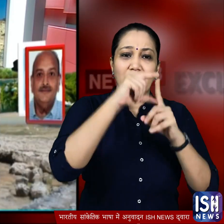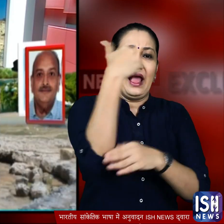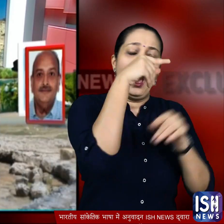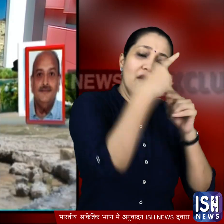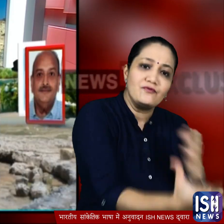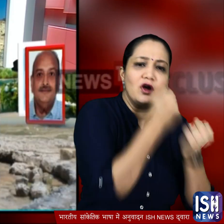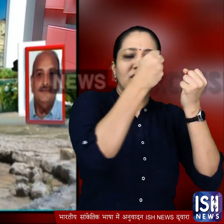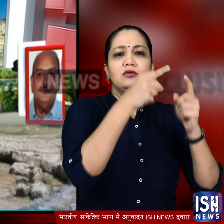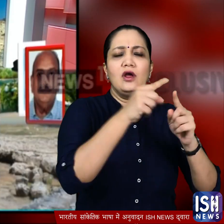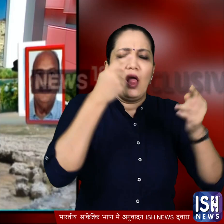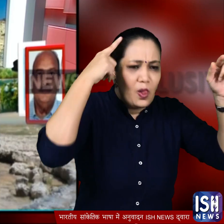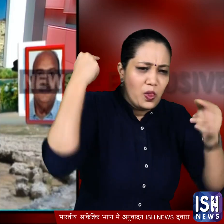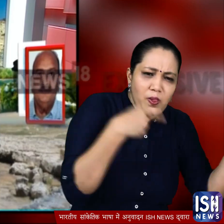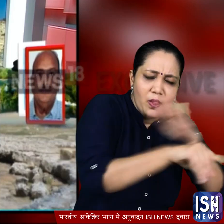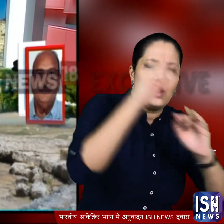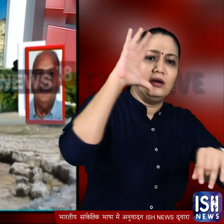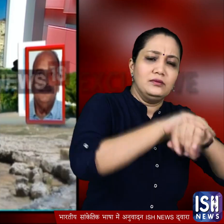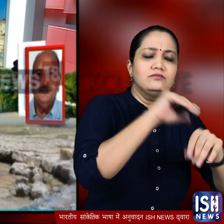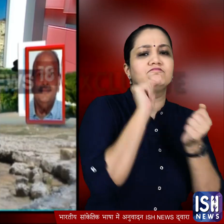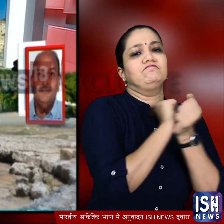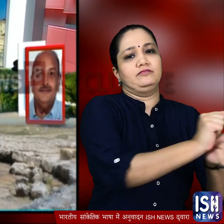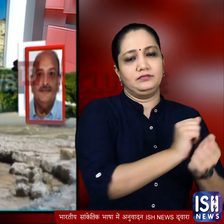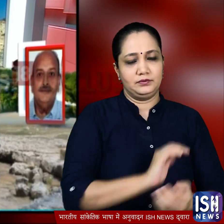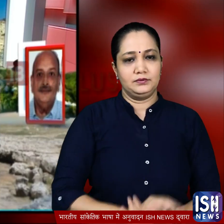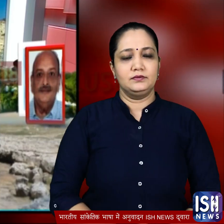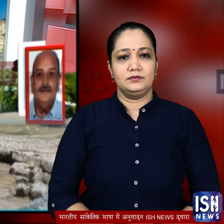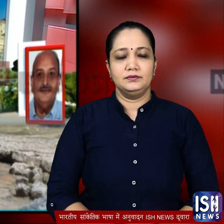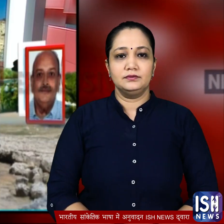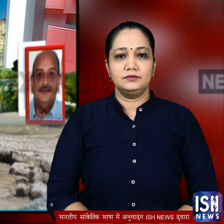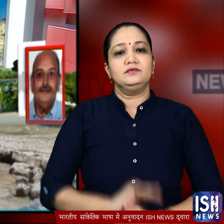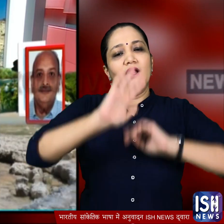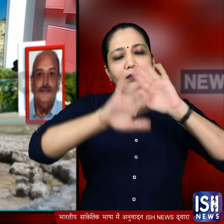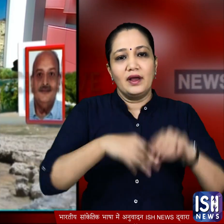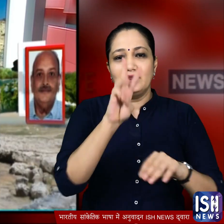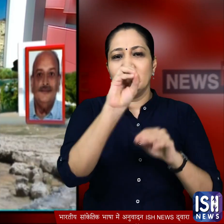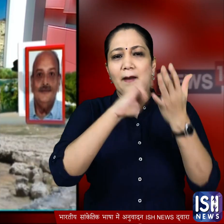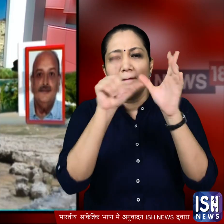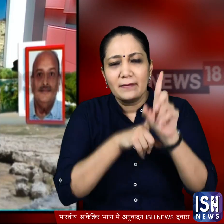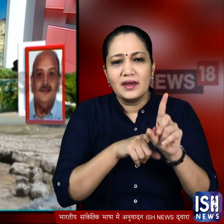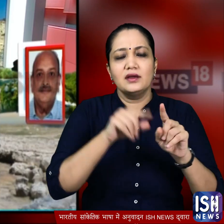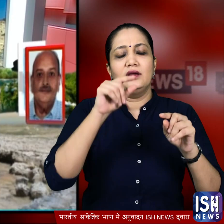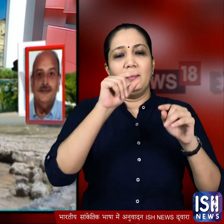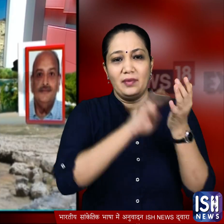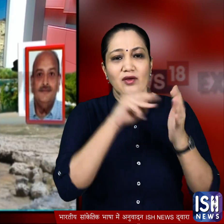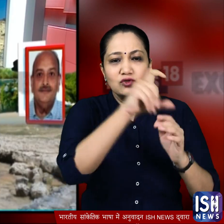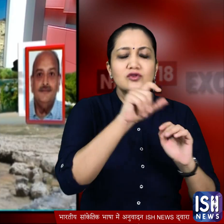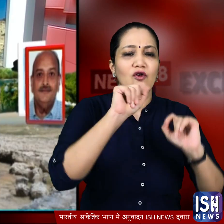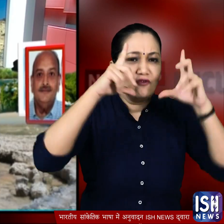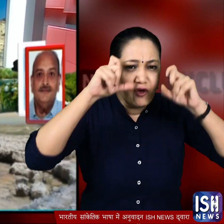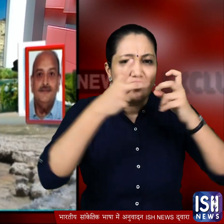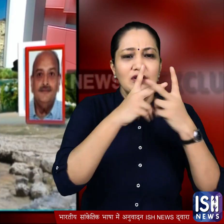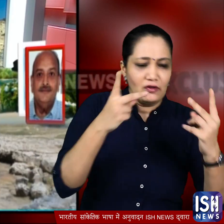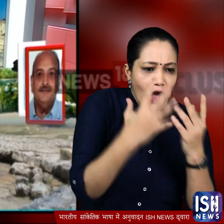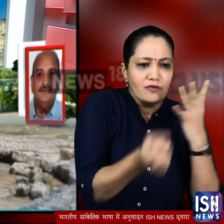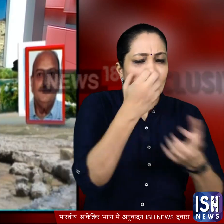देश डोमिनिका में अवैध रूप से दाखिल होने के आरोप में वो गिरफ्तार कर लिए गए, जिसके बाद 30 मई को वहां से चोकसी की कुछ